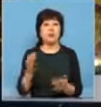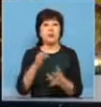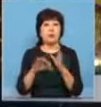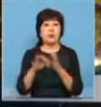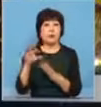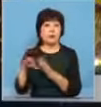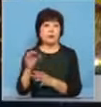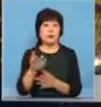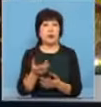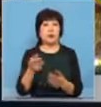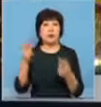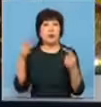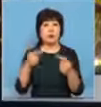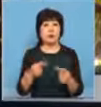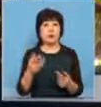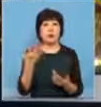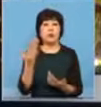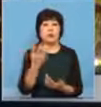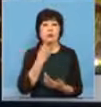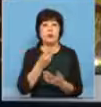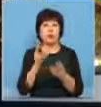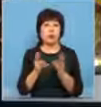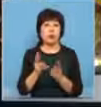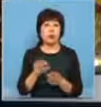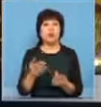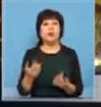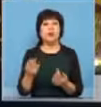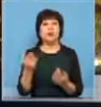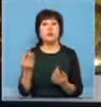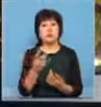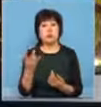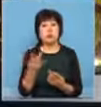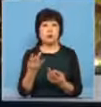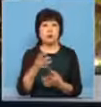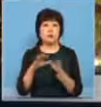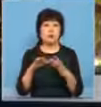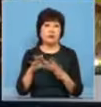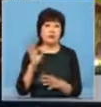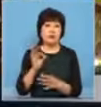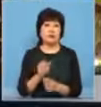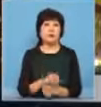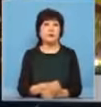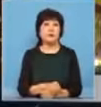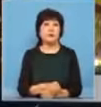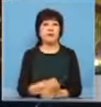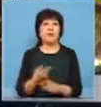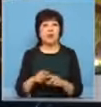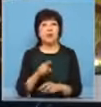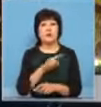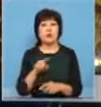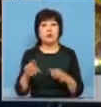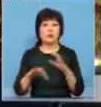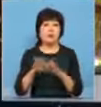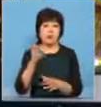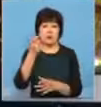под свой ресторан, то есть под свою кухню, где, может, по каким-то этим критериям подходят они к себе или нет. И вот на таком уровне они выбирают